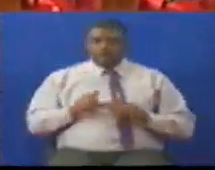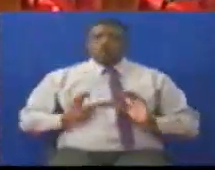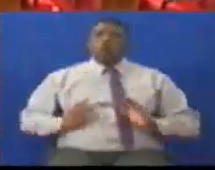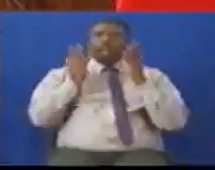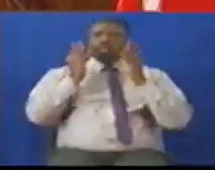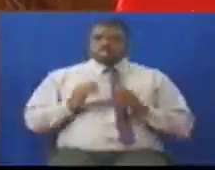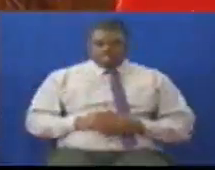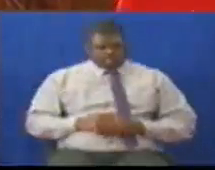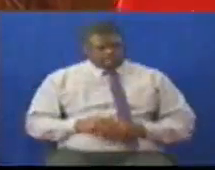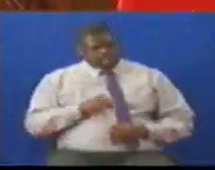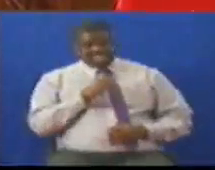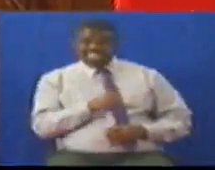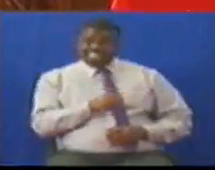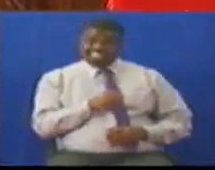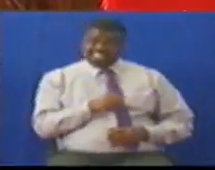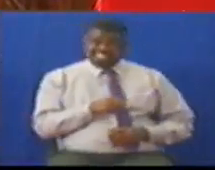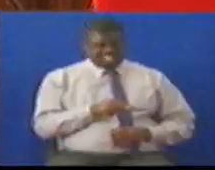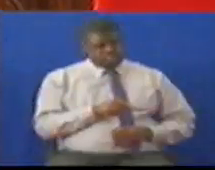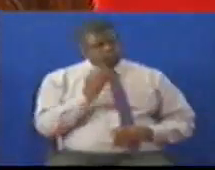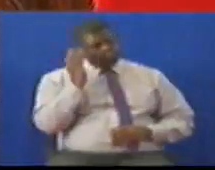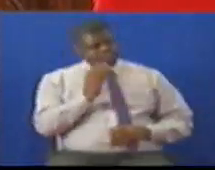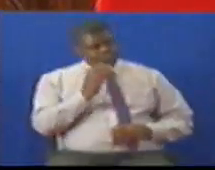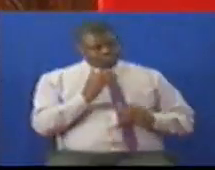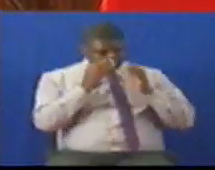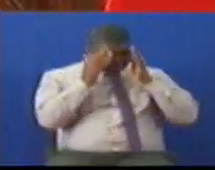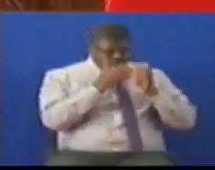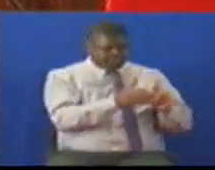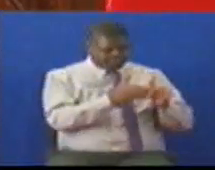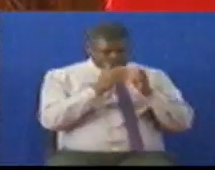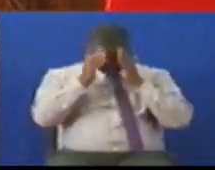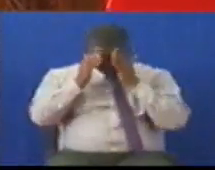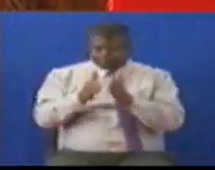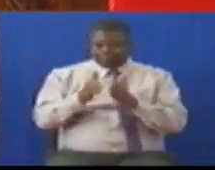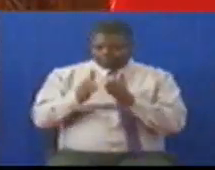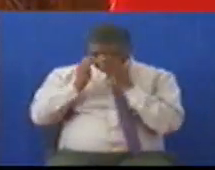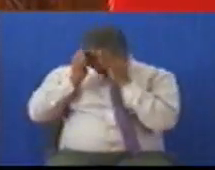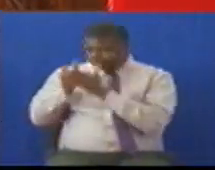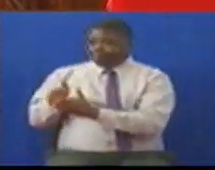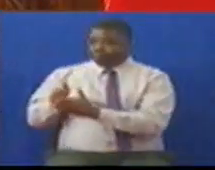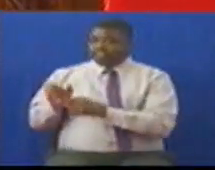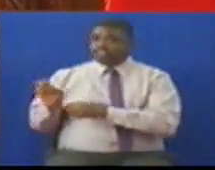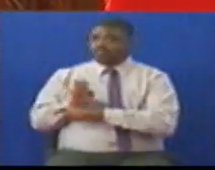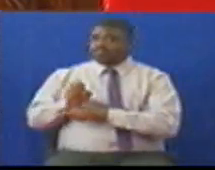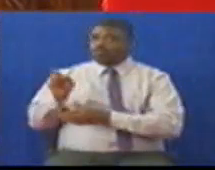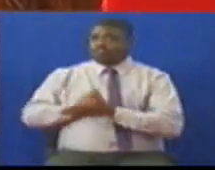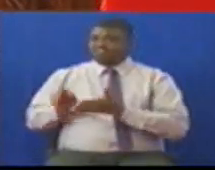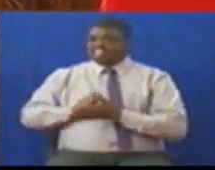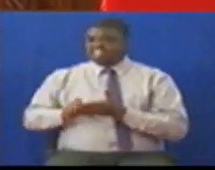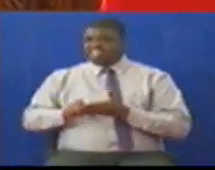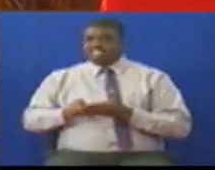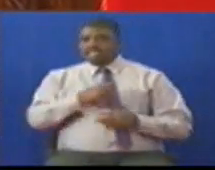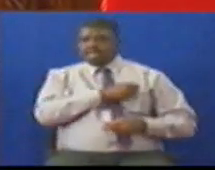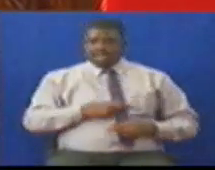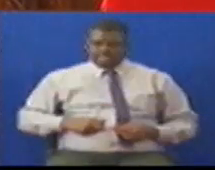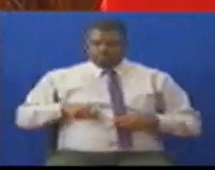Speaker, hotuba hii iliyo mbele ya bunge lako tukufu imejikita katika mafungu yafuatayo yanayosimamiwa na ofisi ya rais. Au